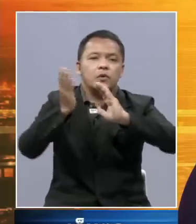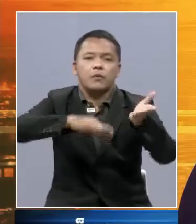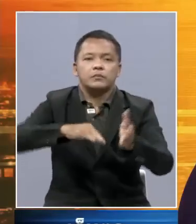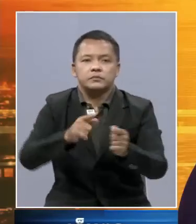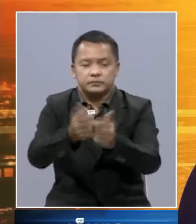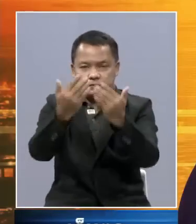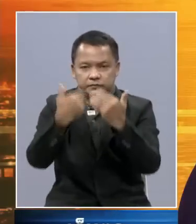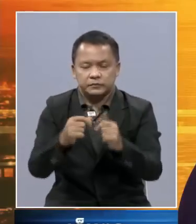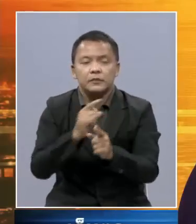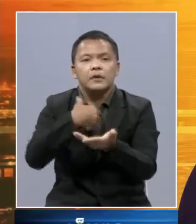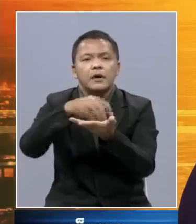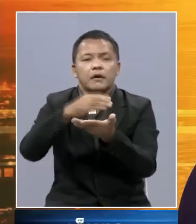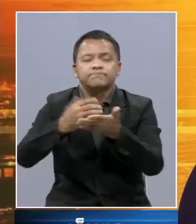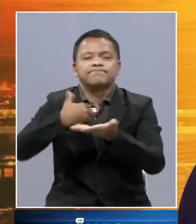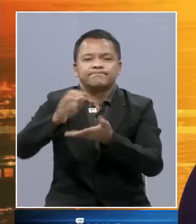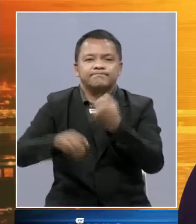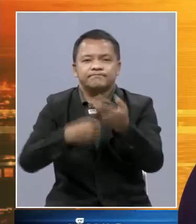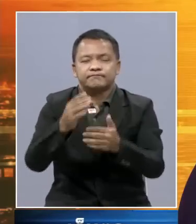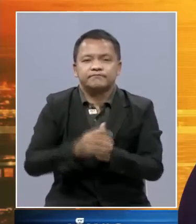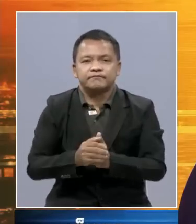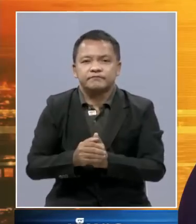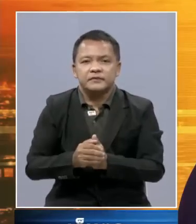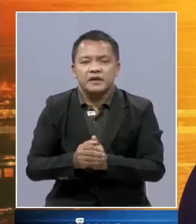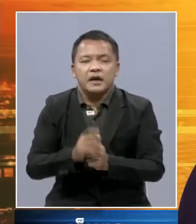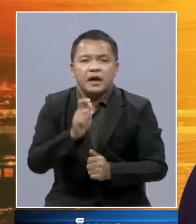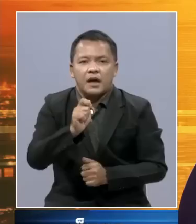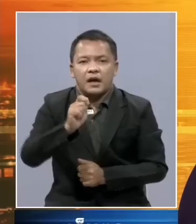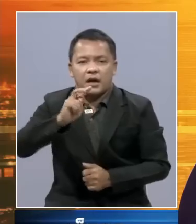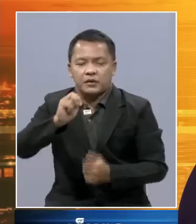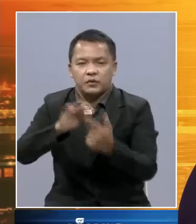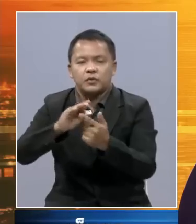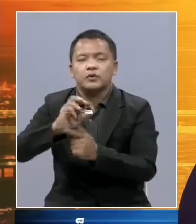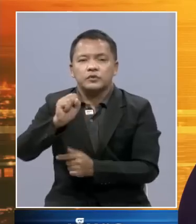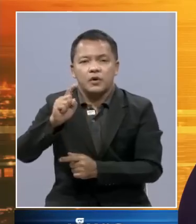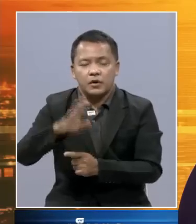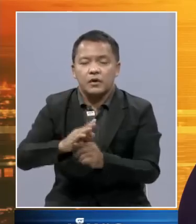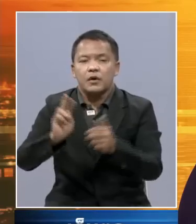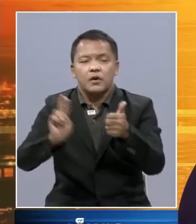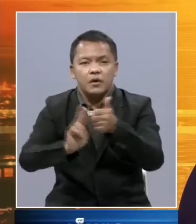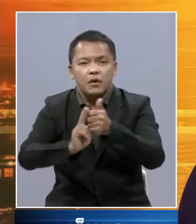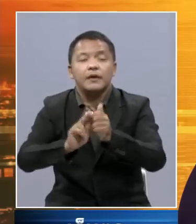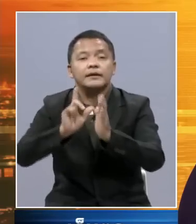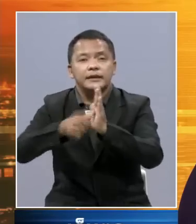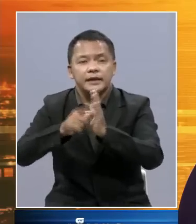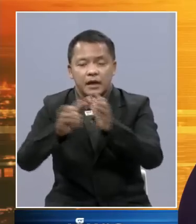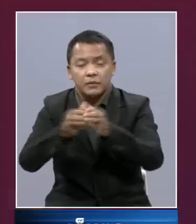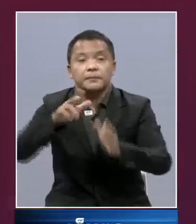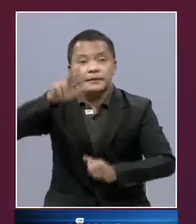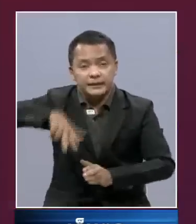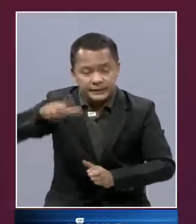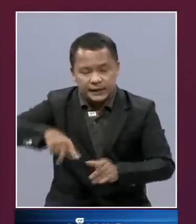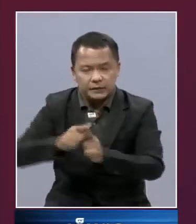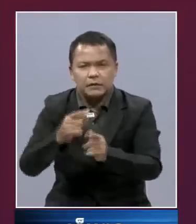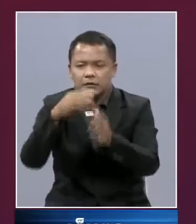แล้วก็อีกคนนึงที่ออกมาให้ความเห็นในเรื่องนี้ก็คือคุณอนุสรเอี่ยมสะอาดนะครับรองเลขานุการคณะกรรมการยุทธศาสตร์และก็ทิศทางการเมืองของเพื่อไทย